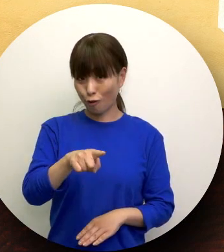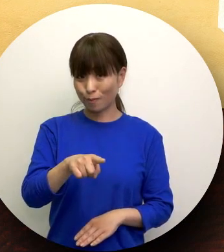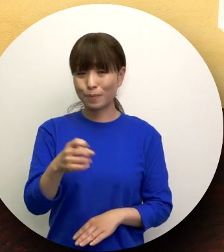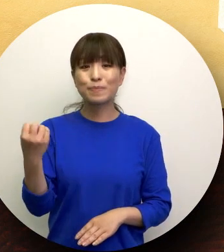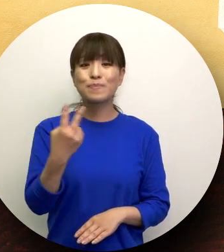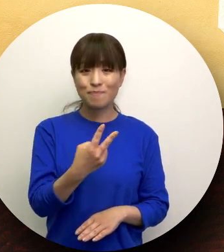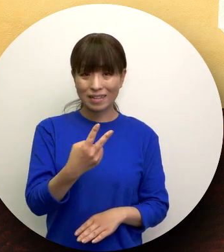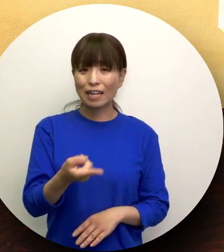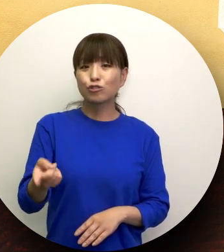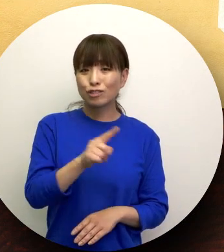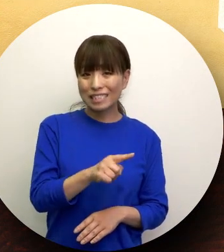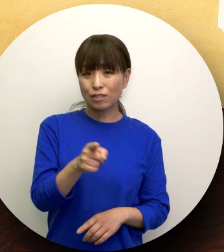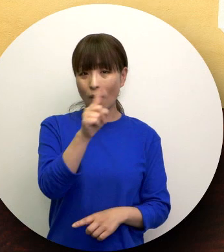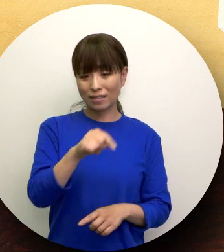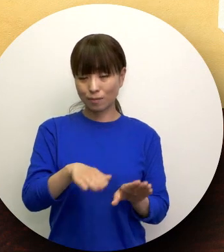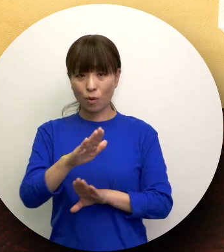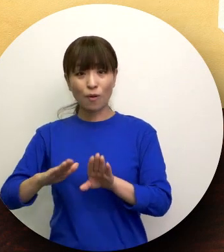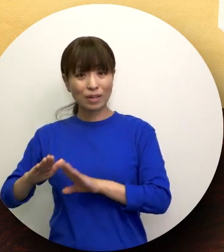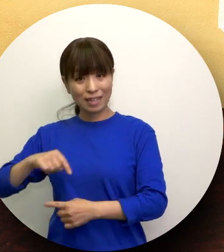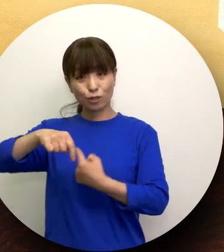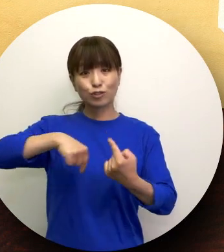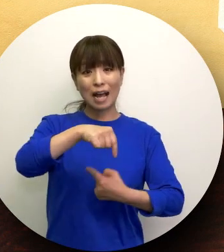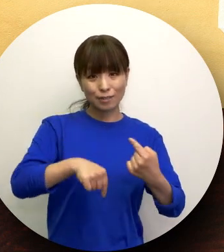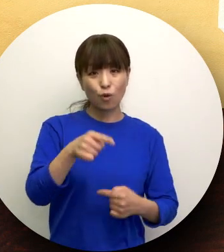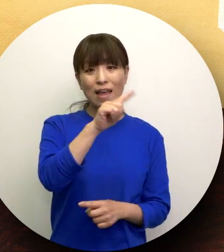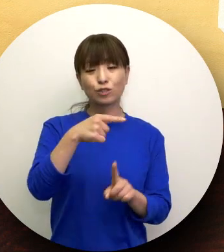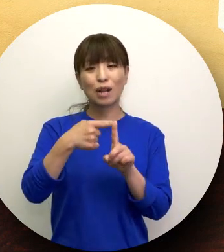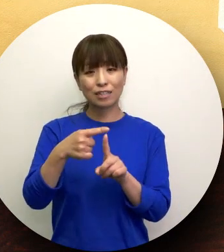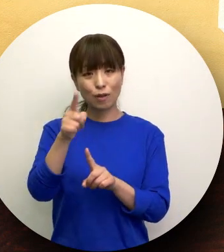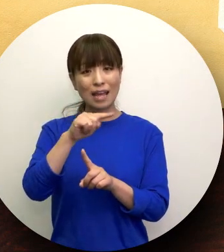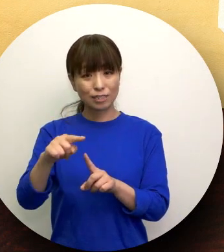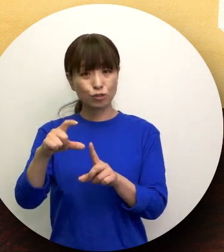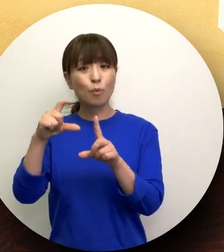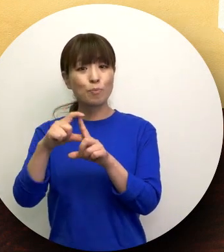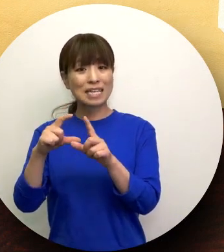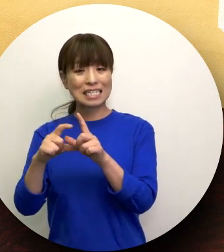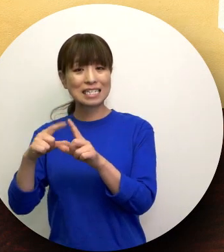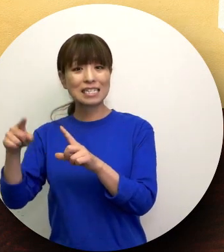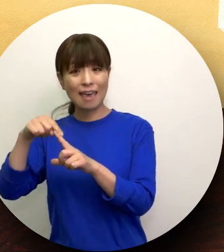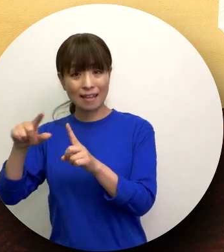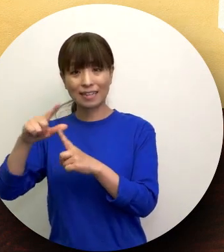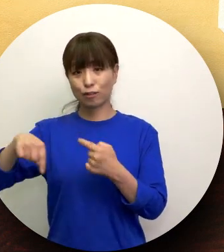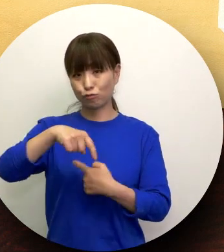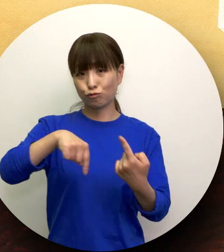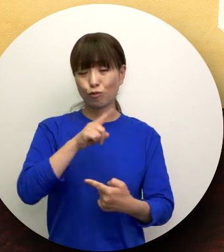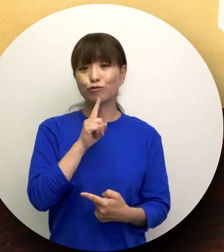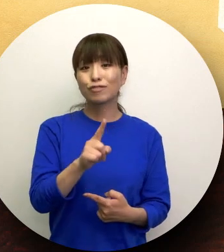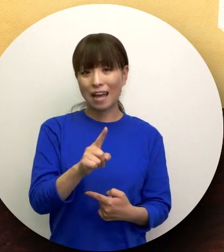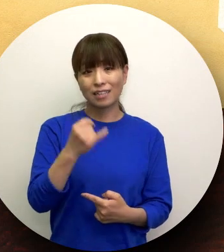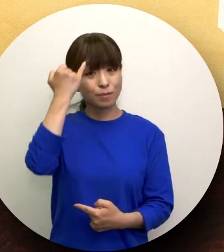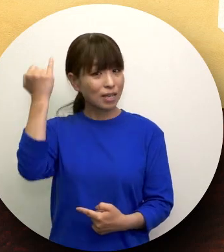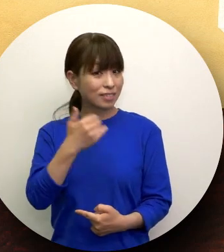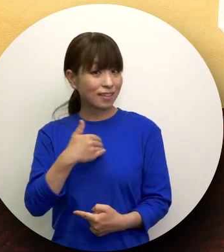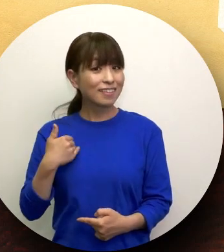てまた C の S から繰り返していくことを S プラス PDCA サイクルって言うんだ。なんとなくイメージ浮